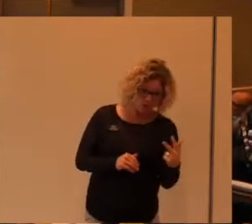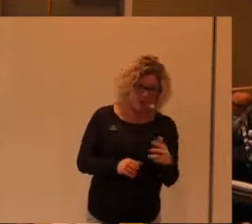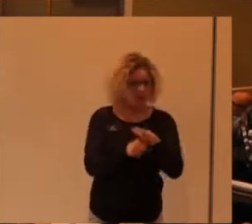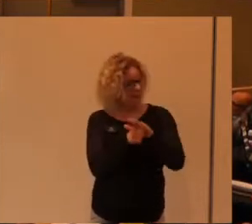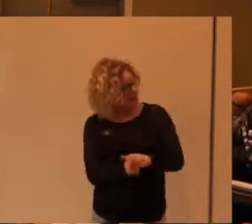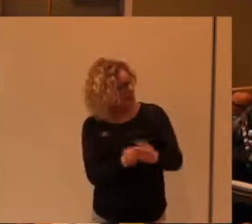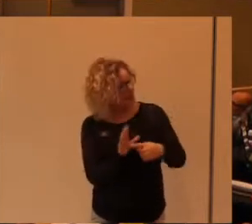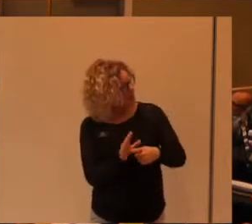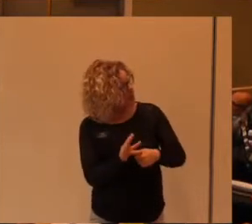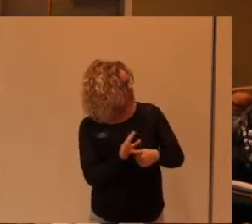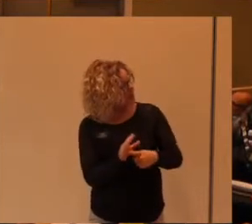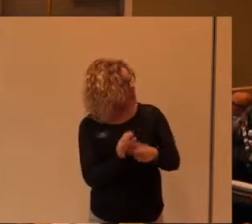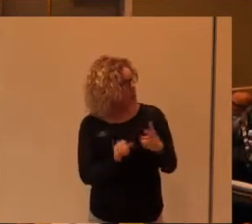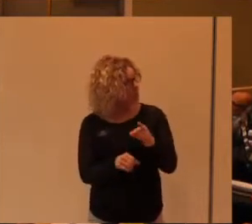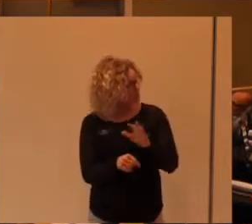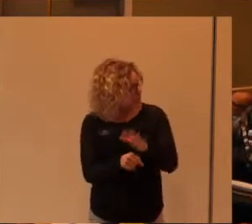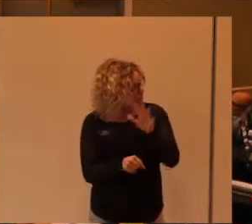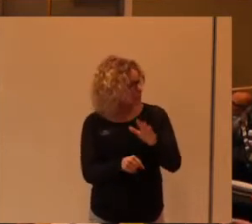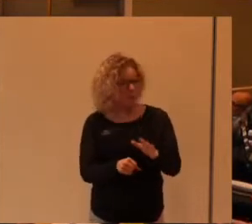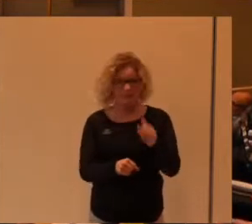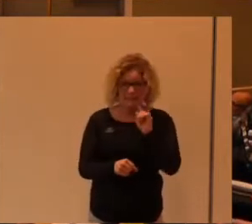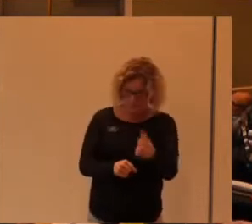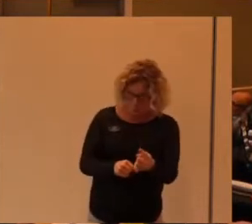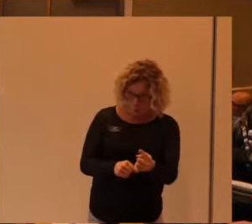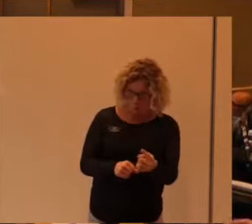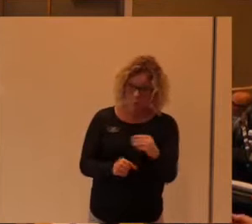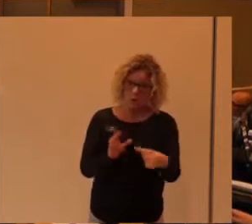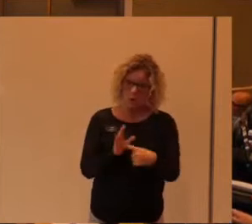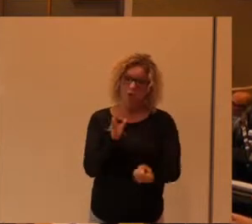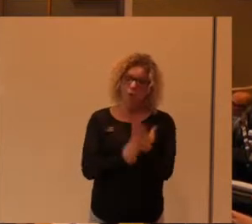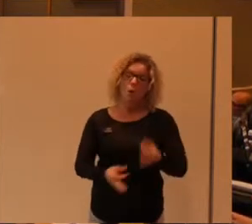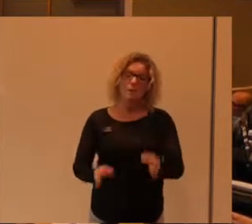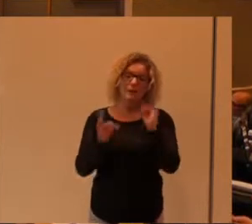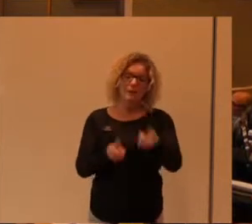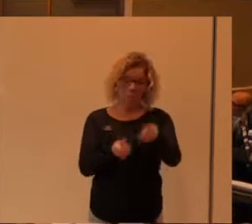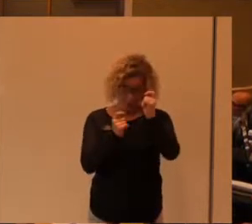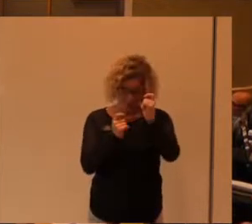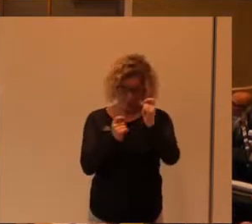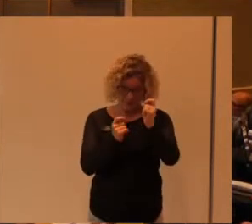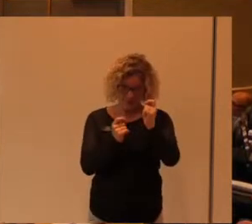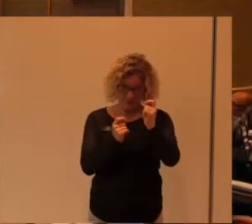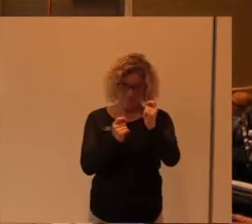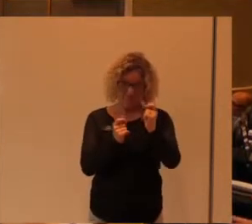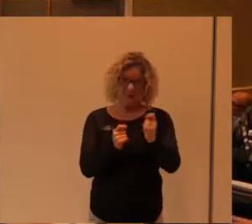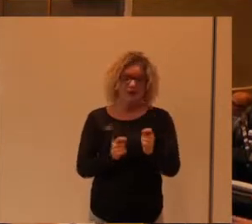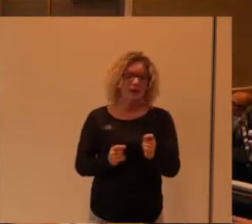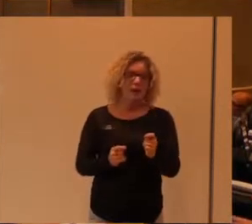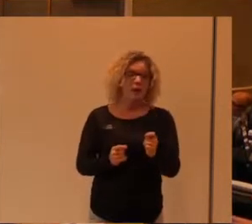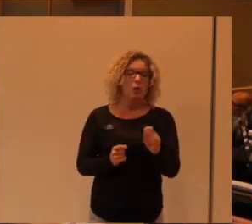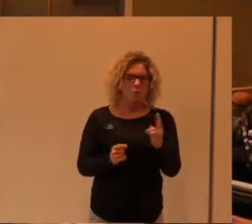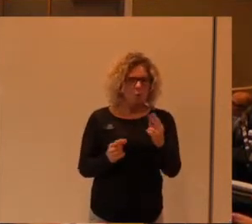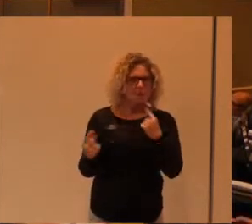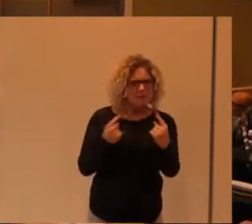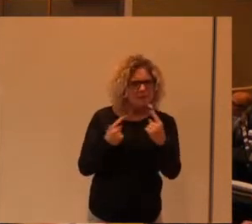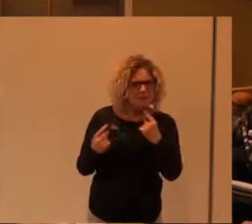Diskrimineringslagen kom 2015. Nästa år så kommer det komma en lag om offentlig upphandling. Och sen så är det på